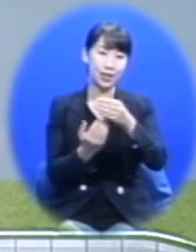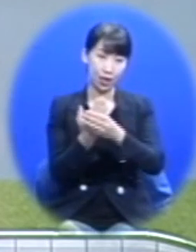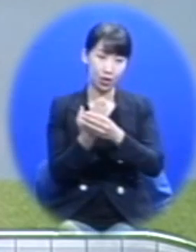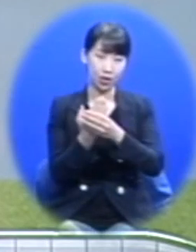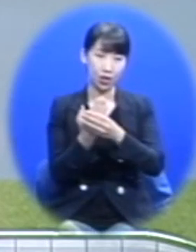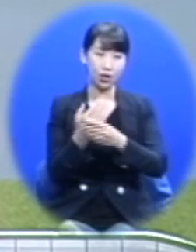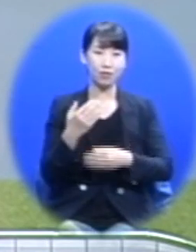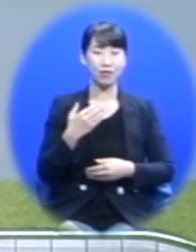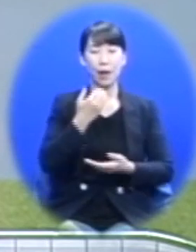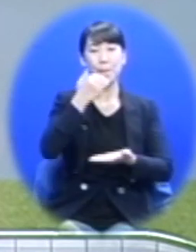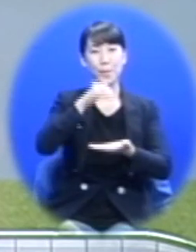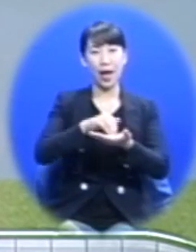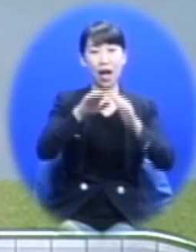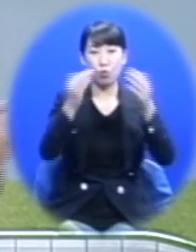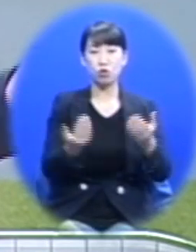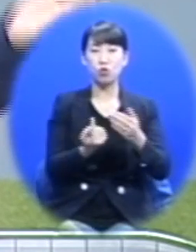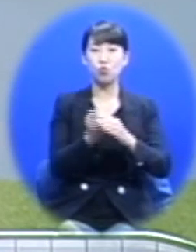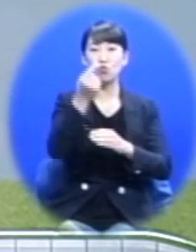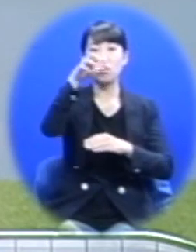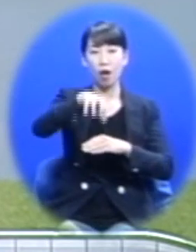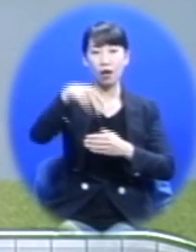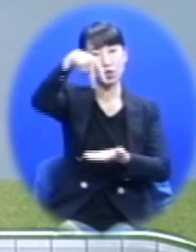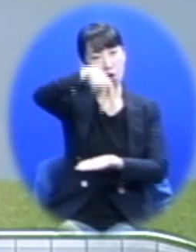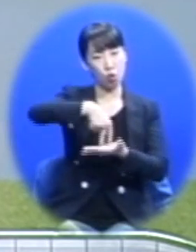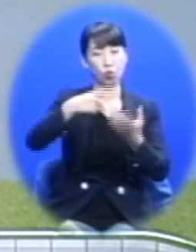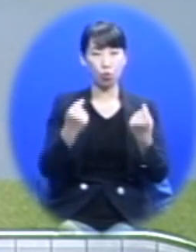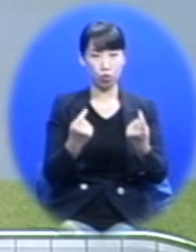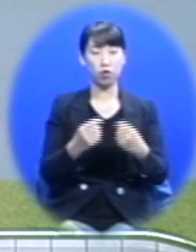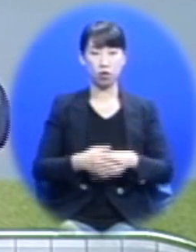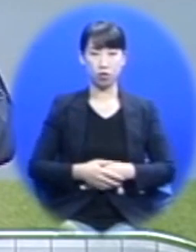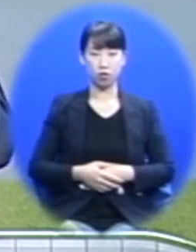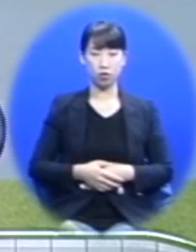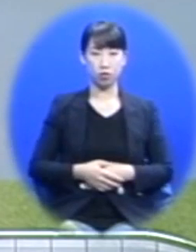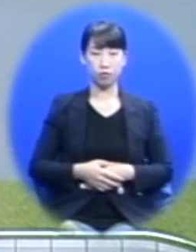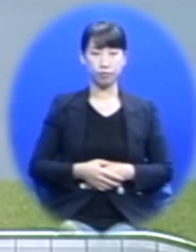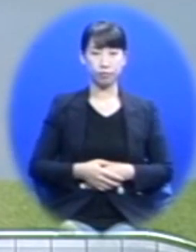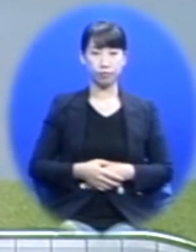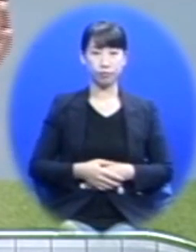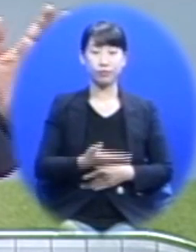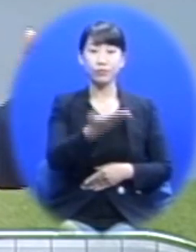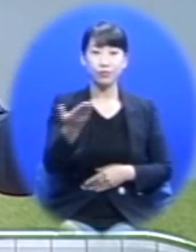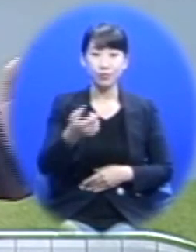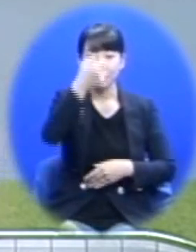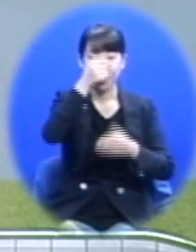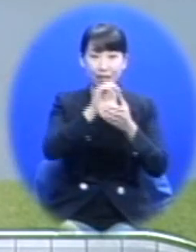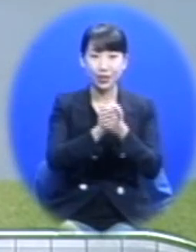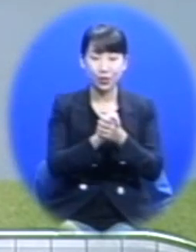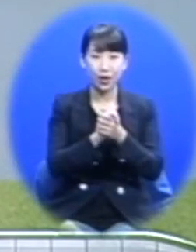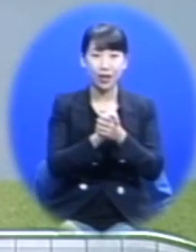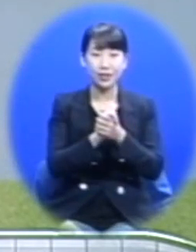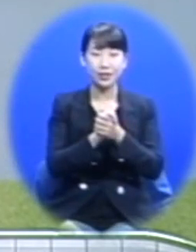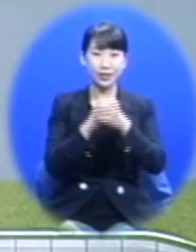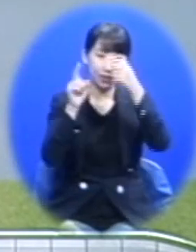바위 위에 선 겁니다. 기도가 이렇게 바뀌어버렸어요. 여러분 우리 성도들이 기도하시는 성도들은 다